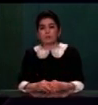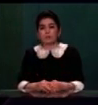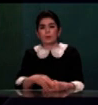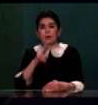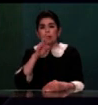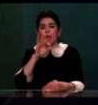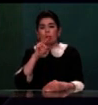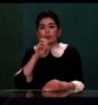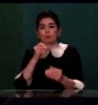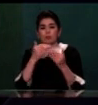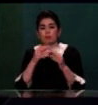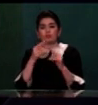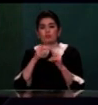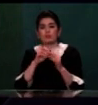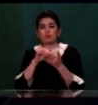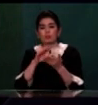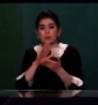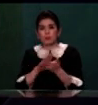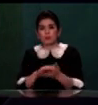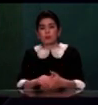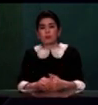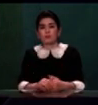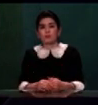parol kiritiladigan joyga, demak, parolni kiritamiz.